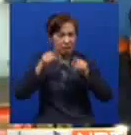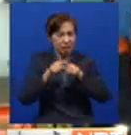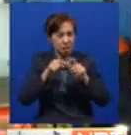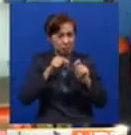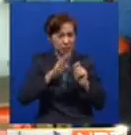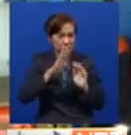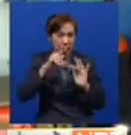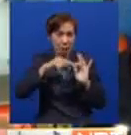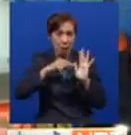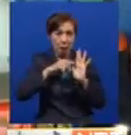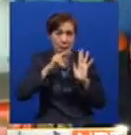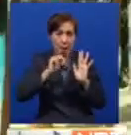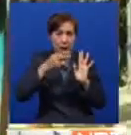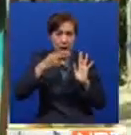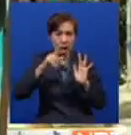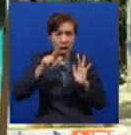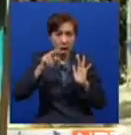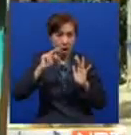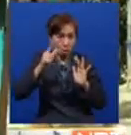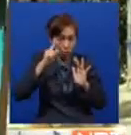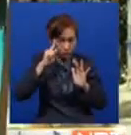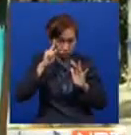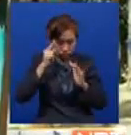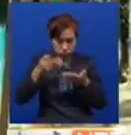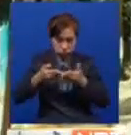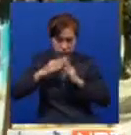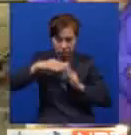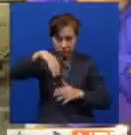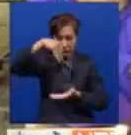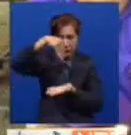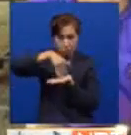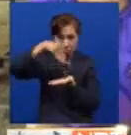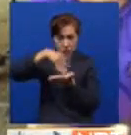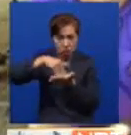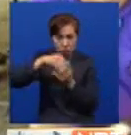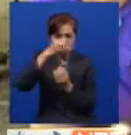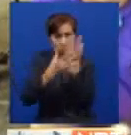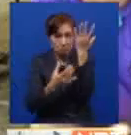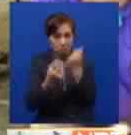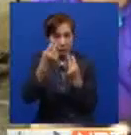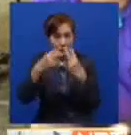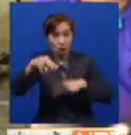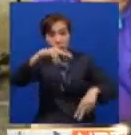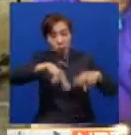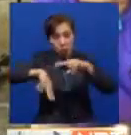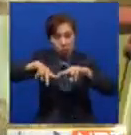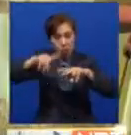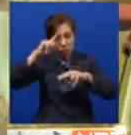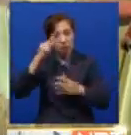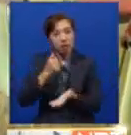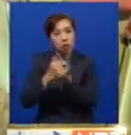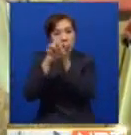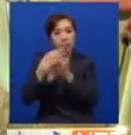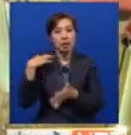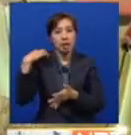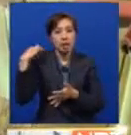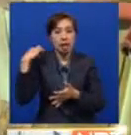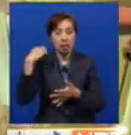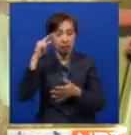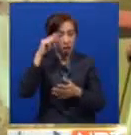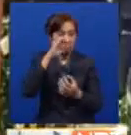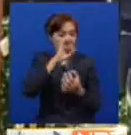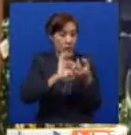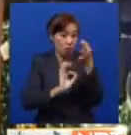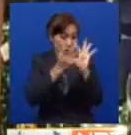ตัวกันจัดตั้งสถานีควบคุมไฟป่าร่วมกันเป็นอาสาสมัครดับไฟป่าแก้ไขปัญหาหมอกควันจัดเวรย